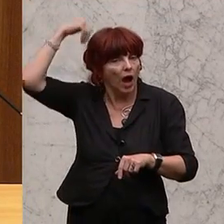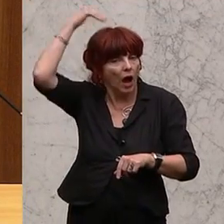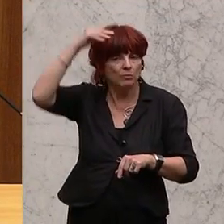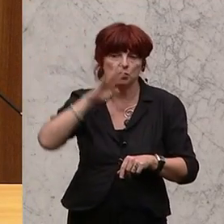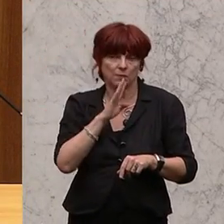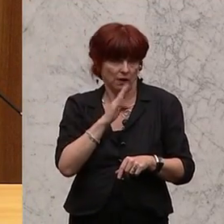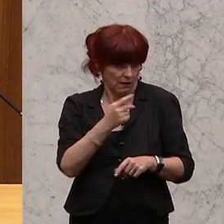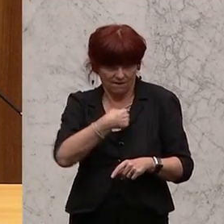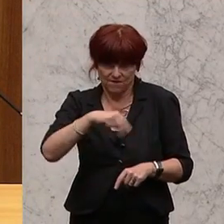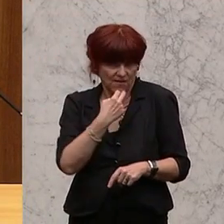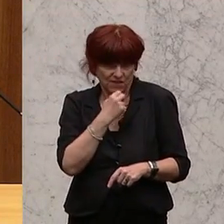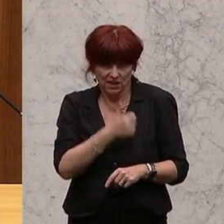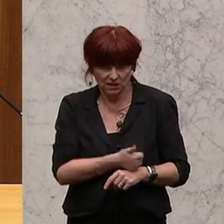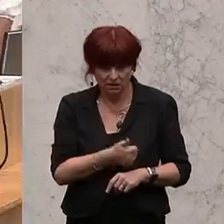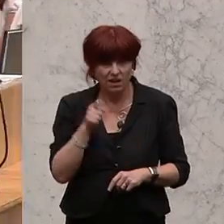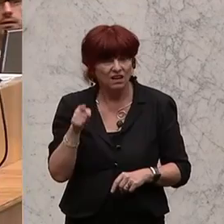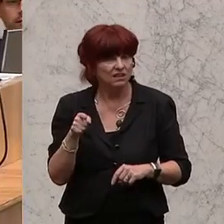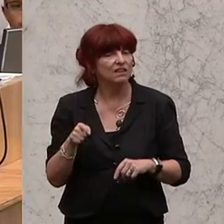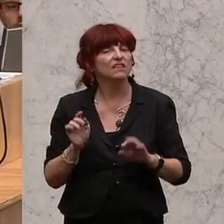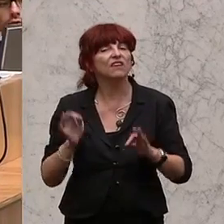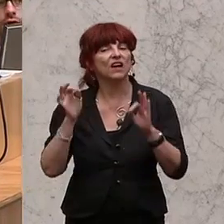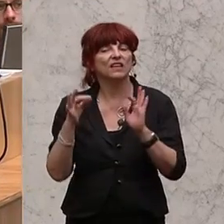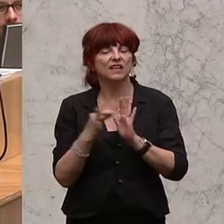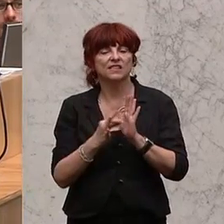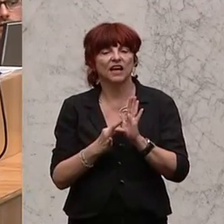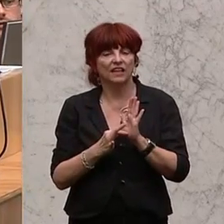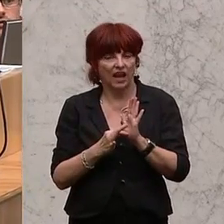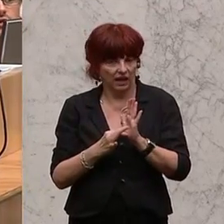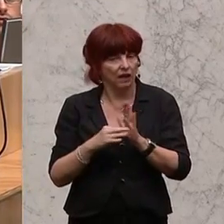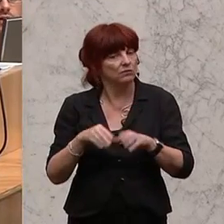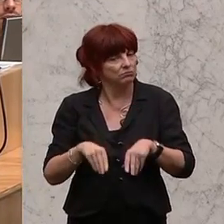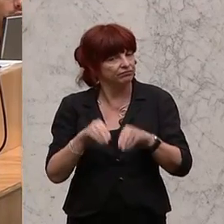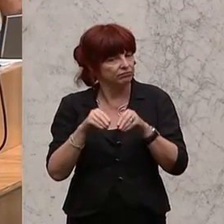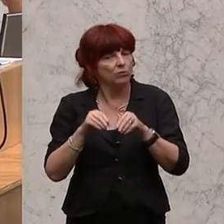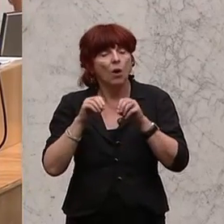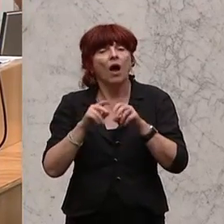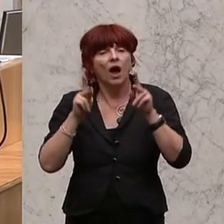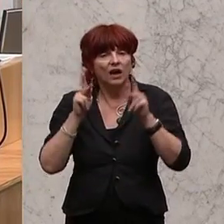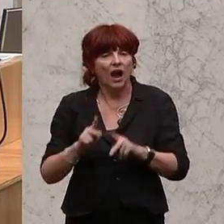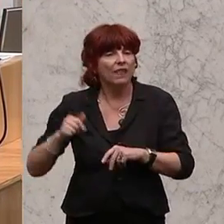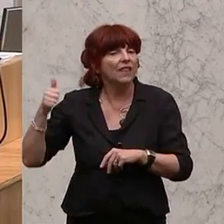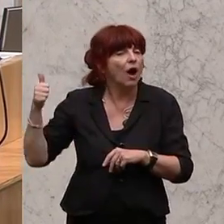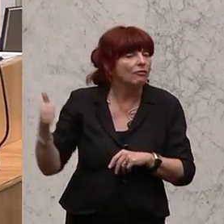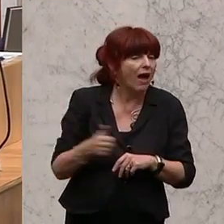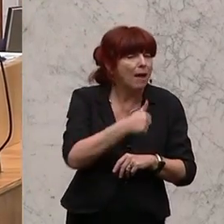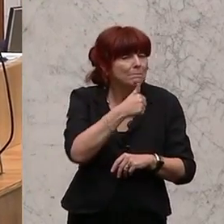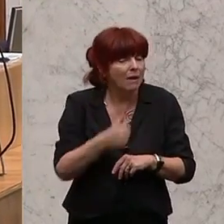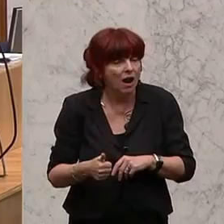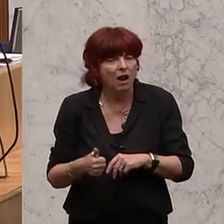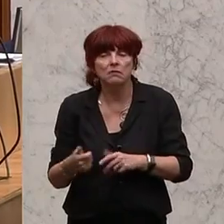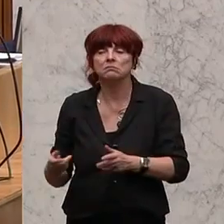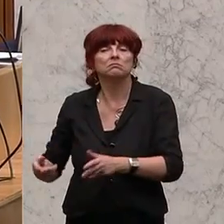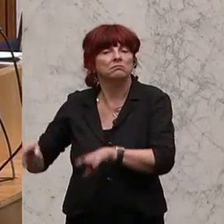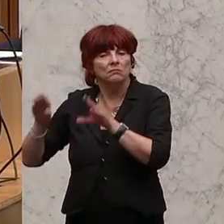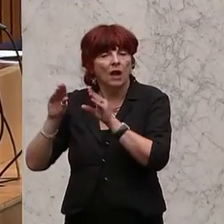wenn wir diese Qualitätskriterien einführen, dann können wir mit einem Schlag, ohne islamfeindlich zu sein, das